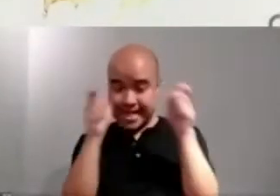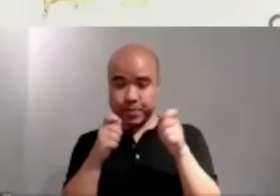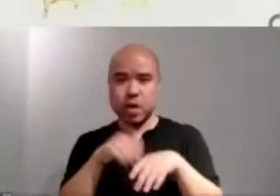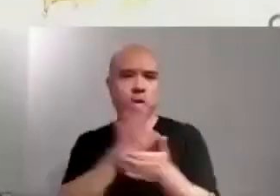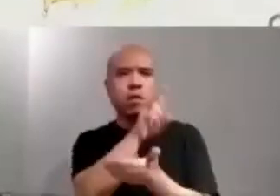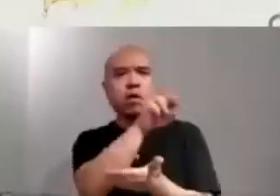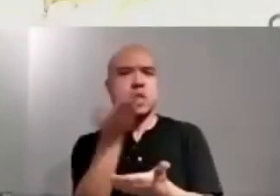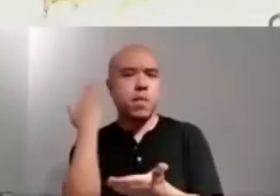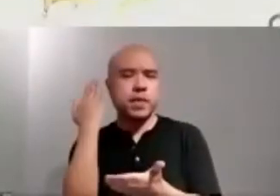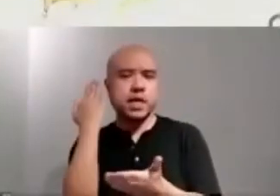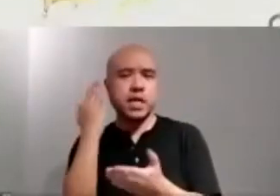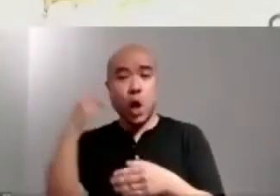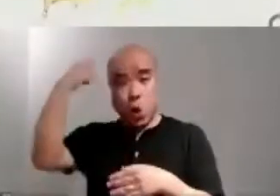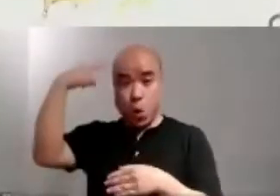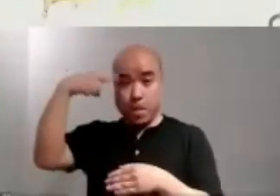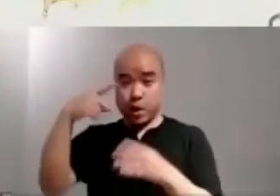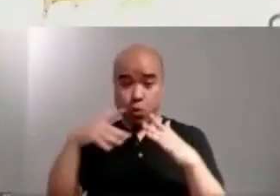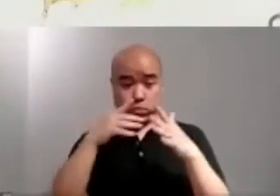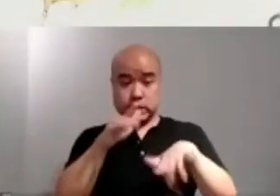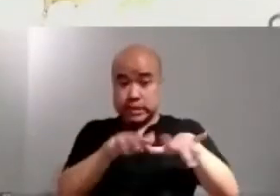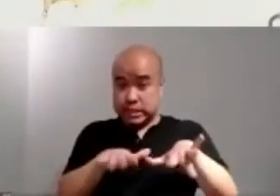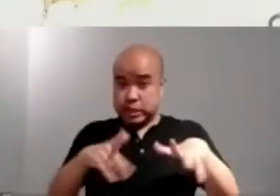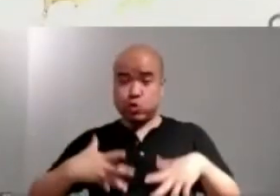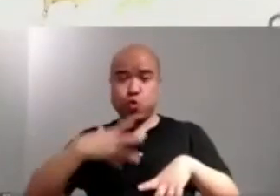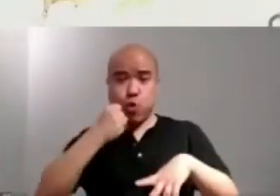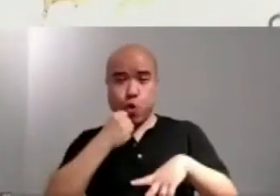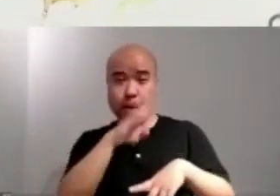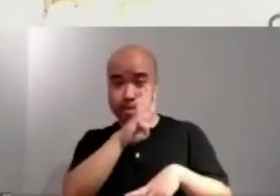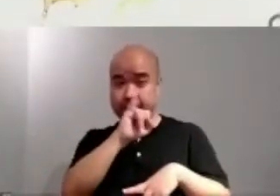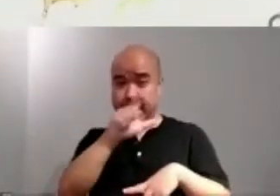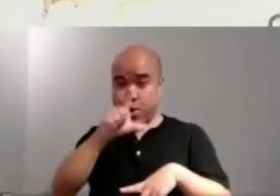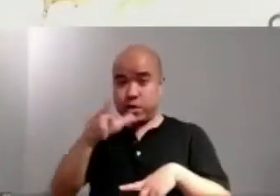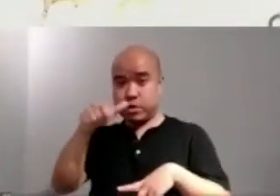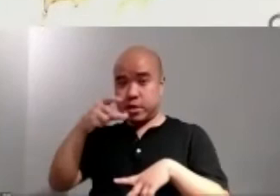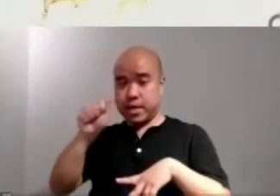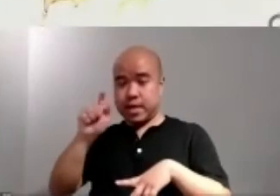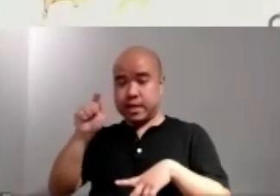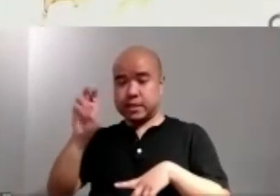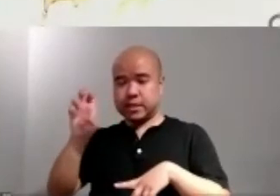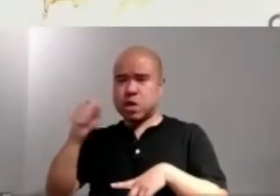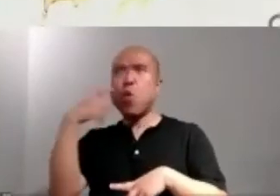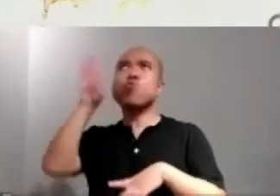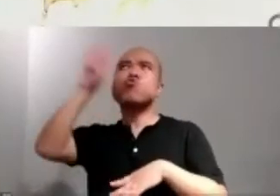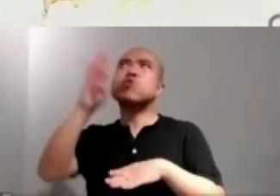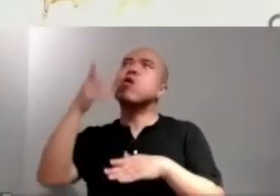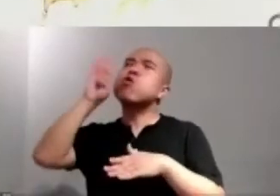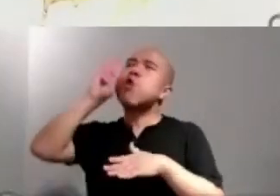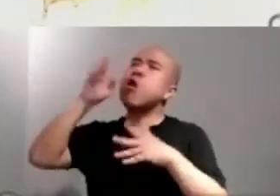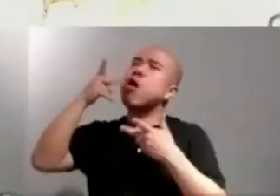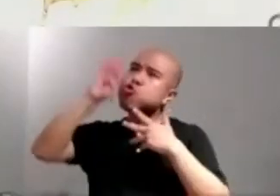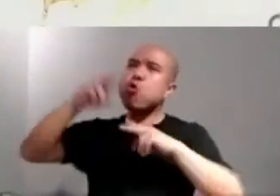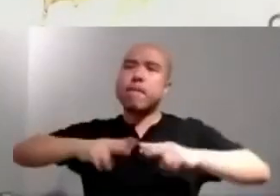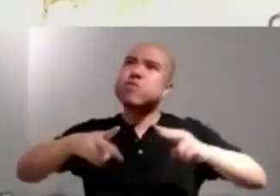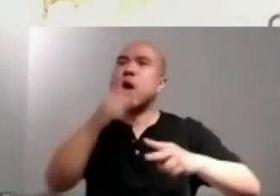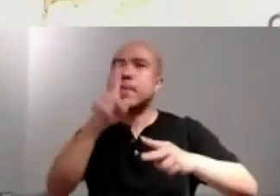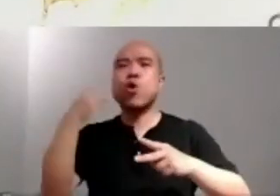曾经有一些未来的预计的。他预计有15种不同的变化，其中一种就是我们将来会携带一